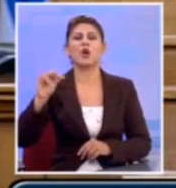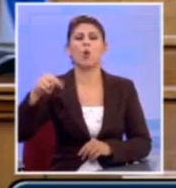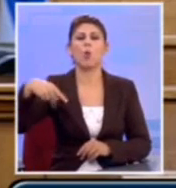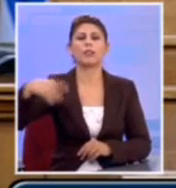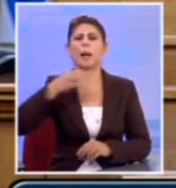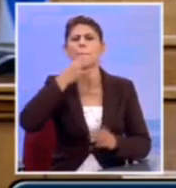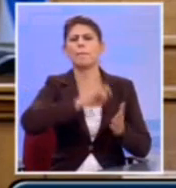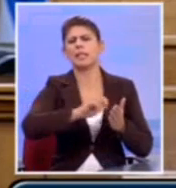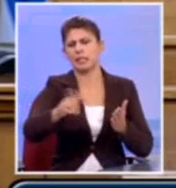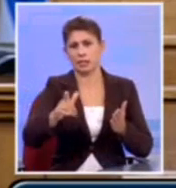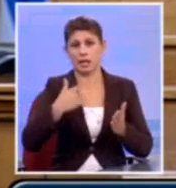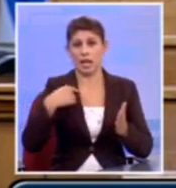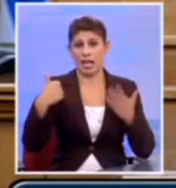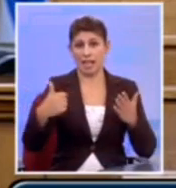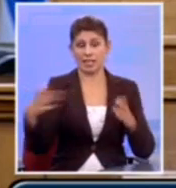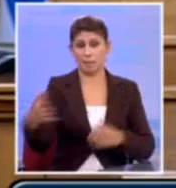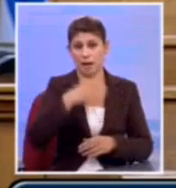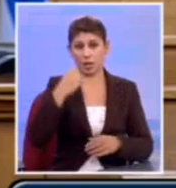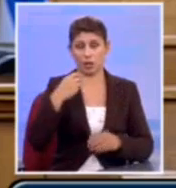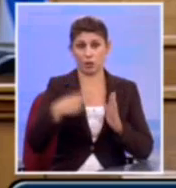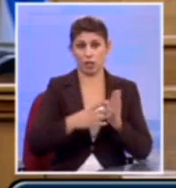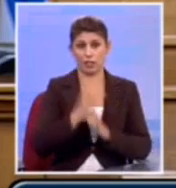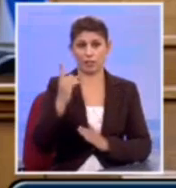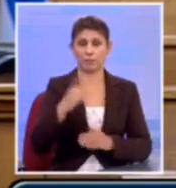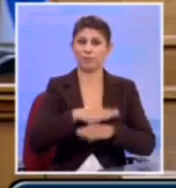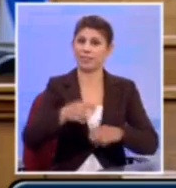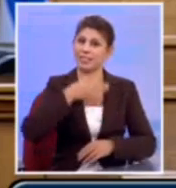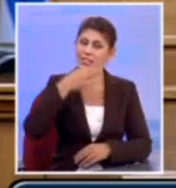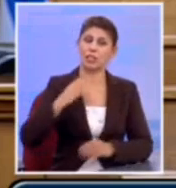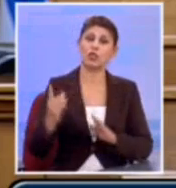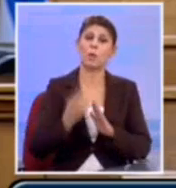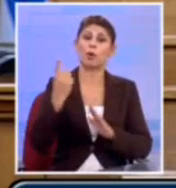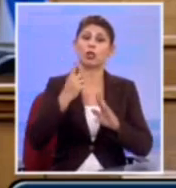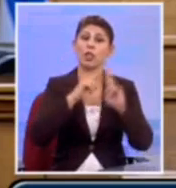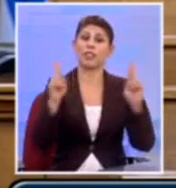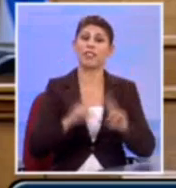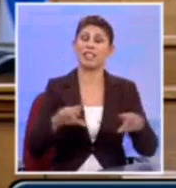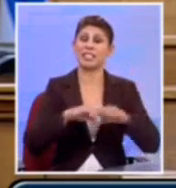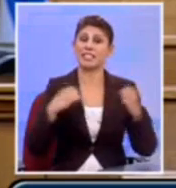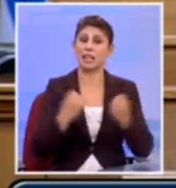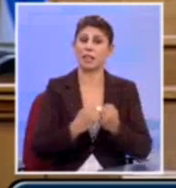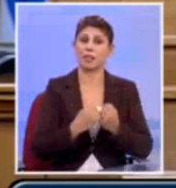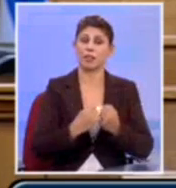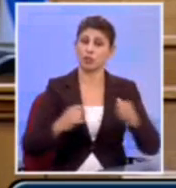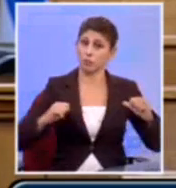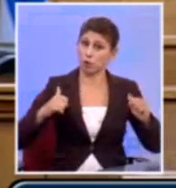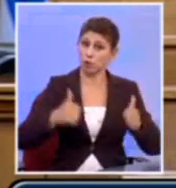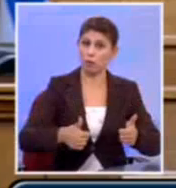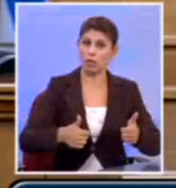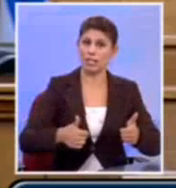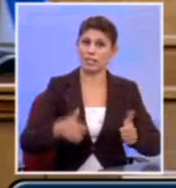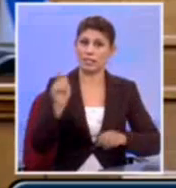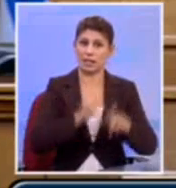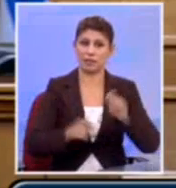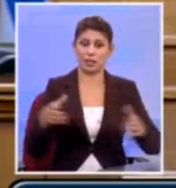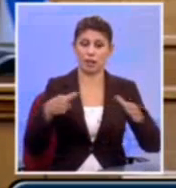στις 6 Μαΐου του 2011 είχα κλείσει την εισήγησή μου στο πρώτο διεθνές συνέδριο της πρωτοβουλίας για τη